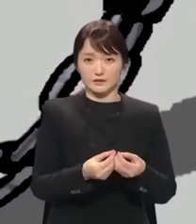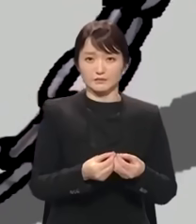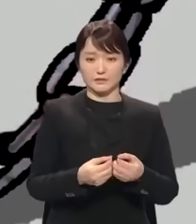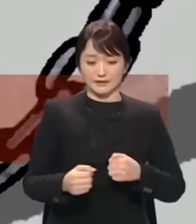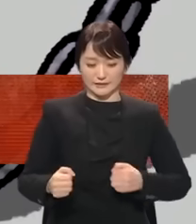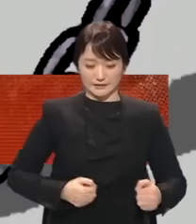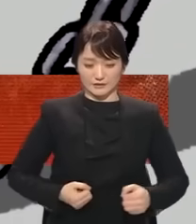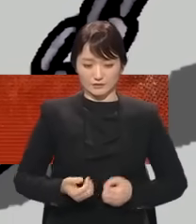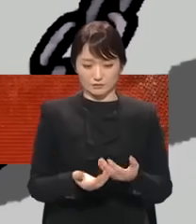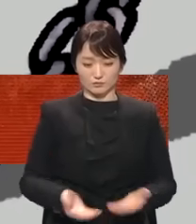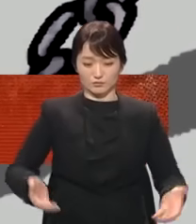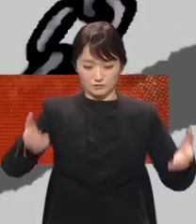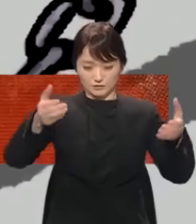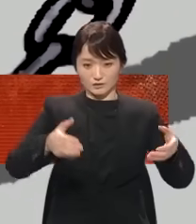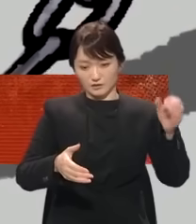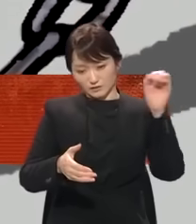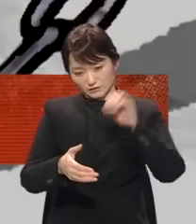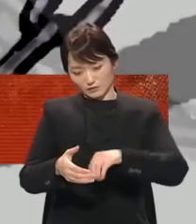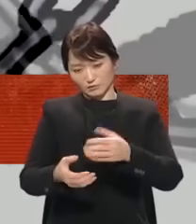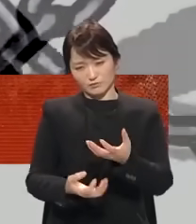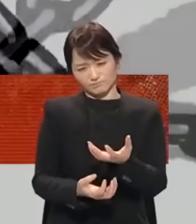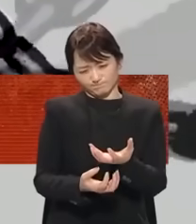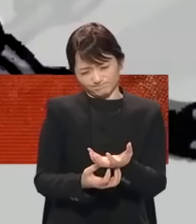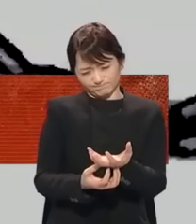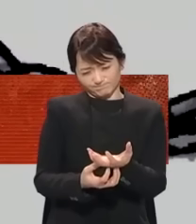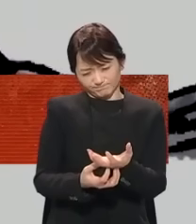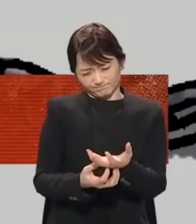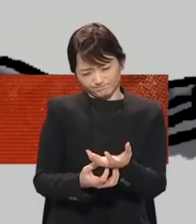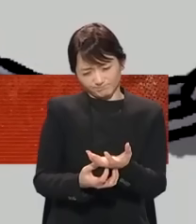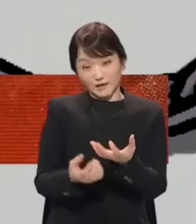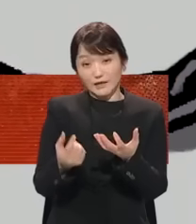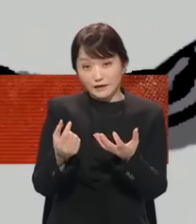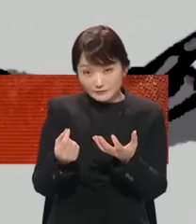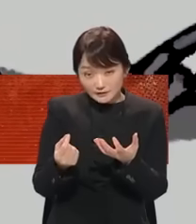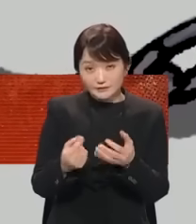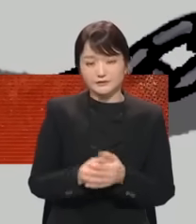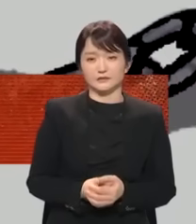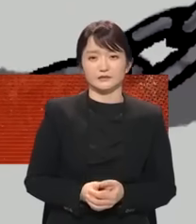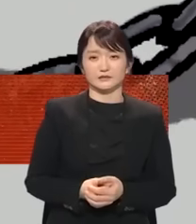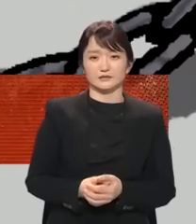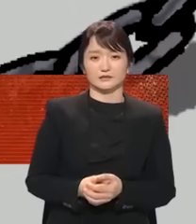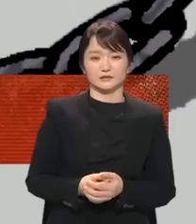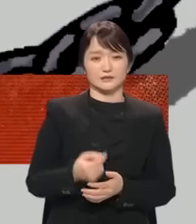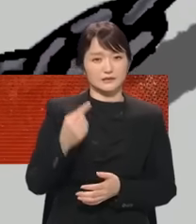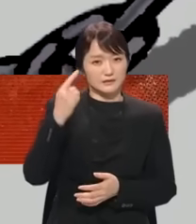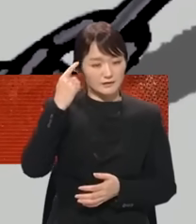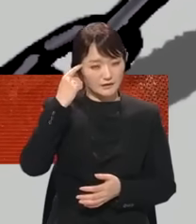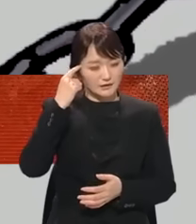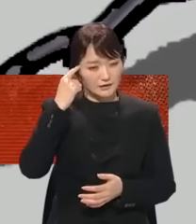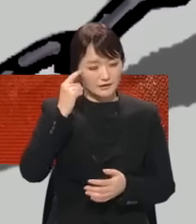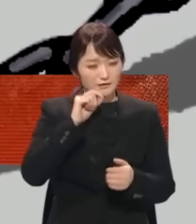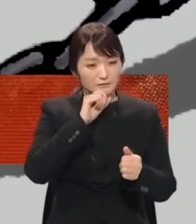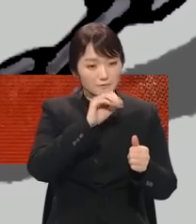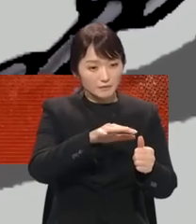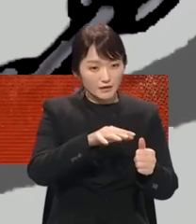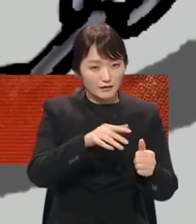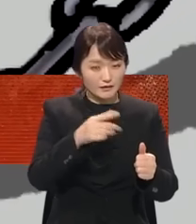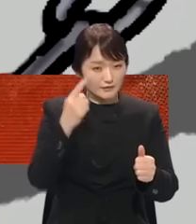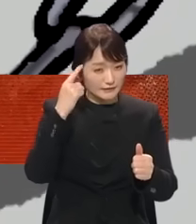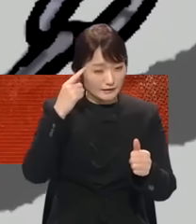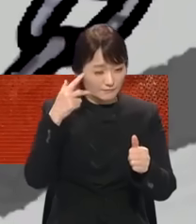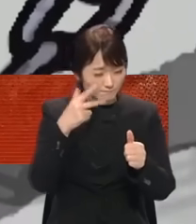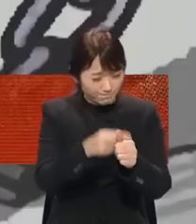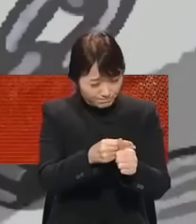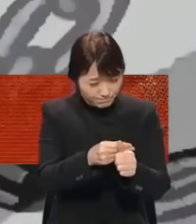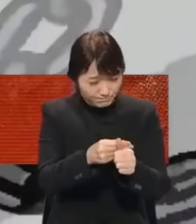덮이면서 삼는 경우와 유사하게 가스 라이팅을 갖다가 당하게 되면 그게 하나의 자신의 어떤 그 생활의 일부가 될 수